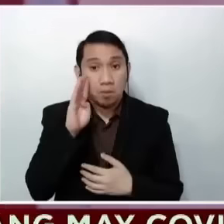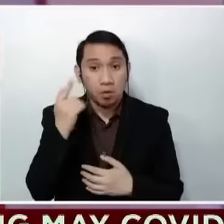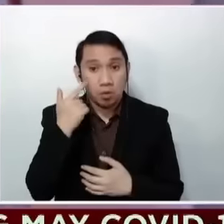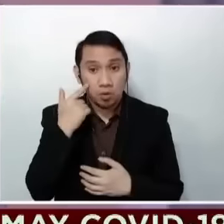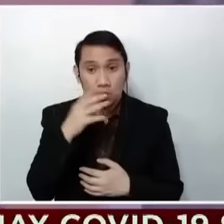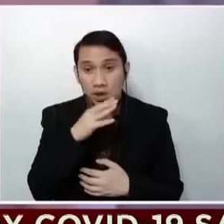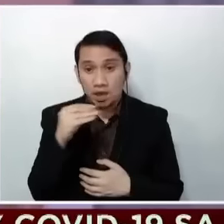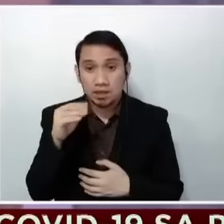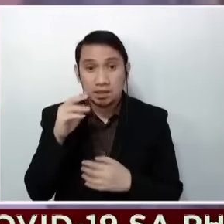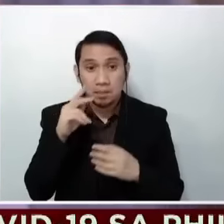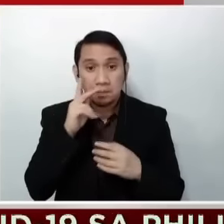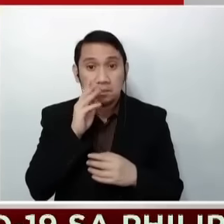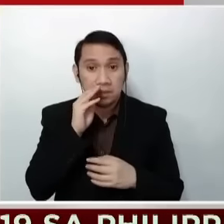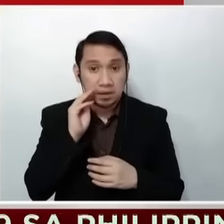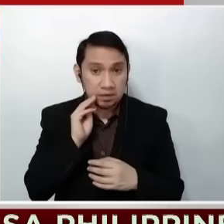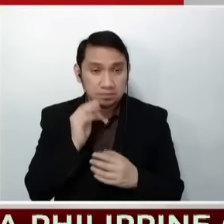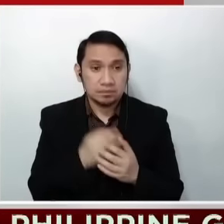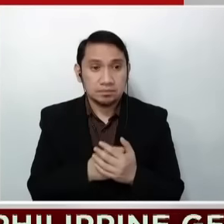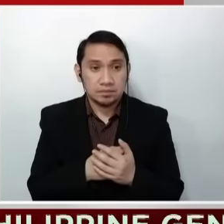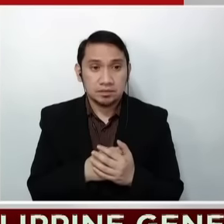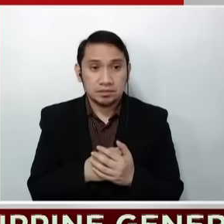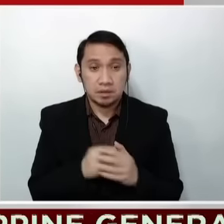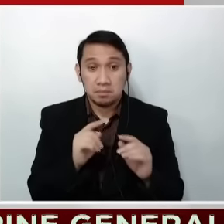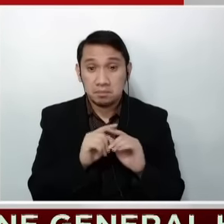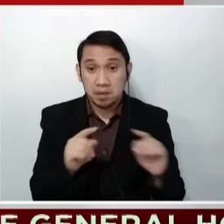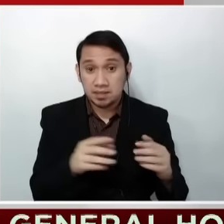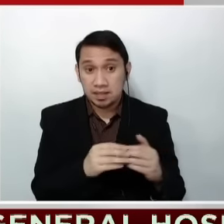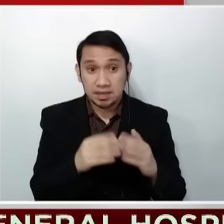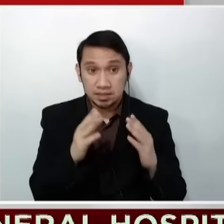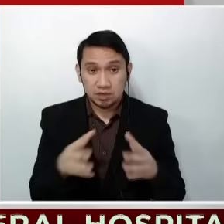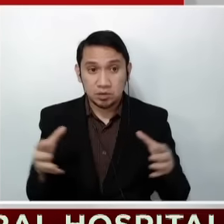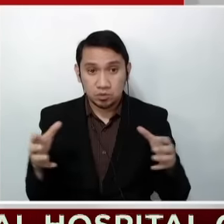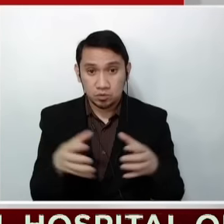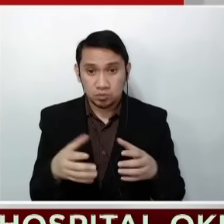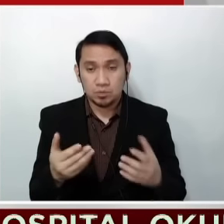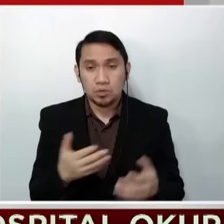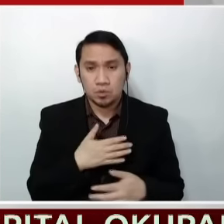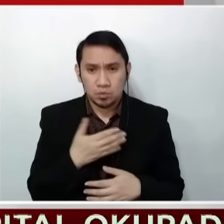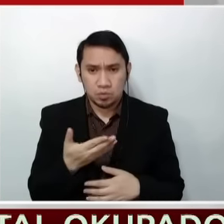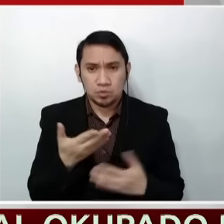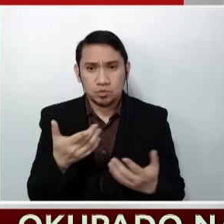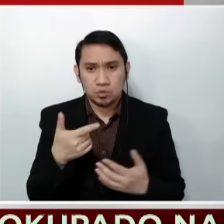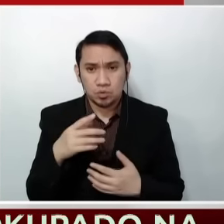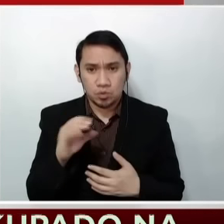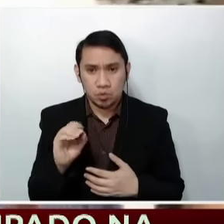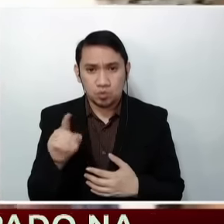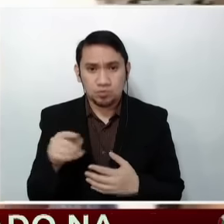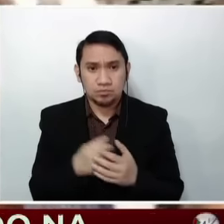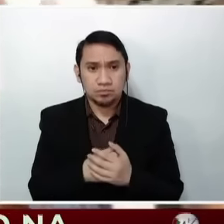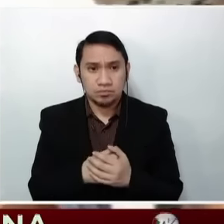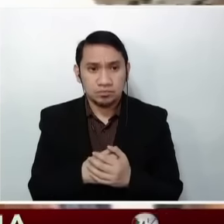Pacquiao ang lumulutang. Pero ang mga leader ng partido, mas pabor umano kay Go bilang standard bearer.